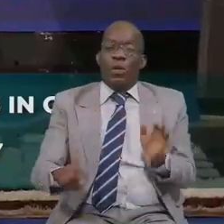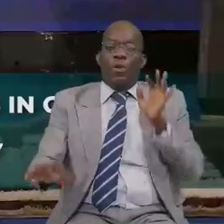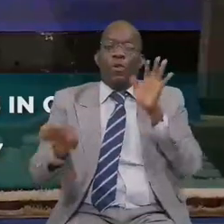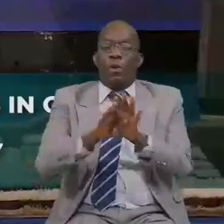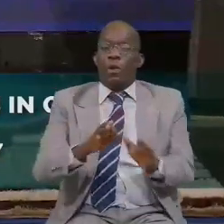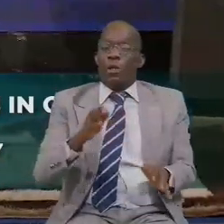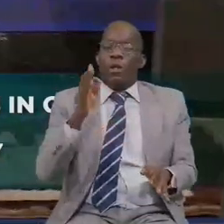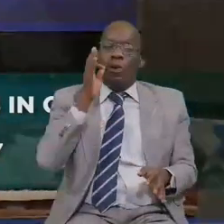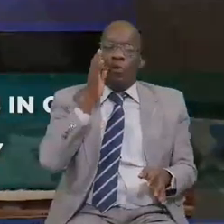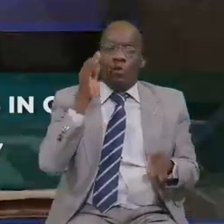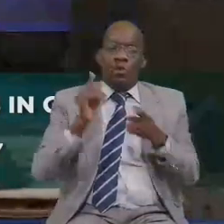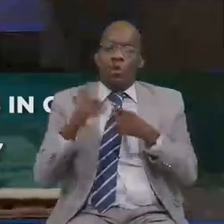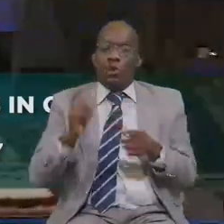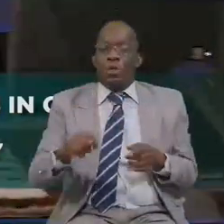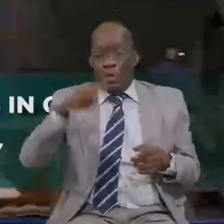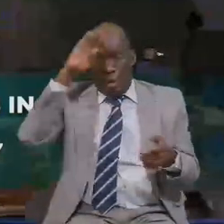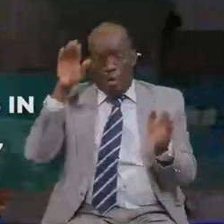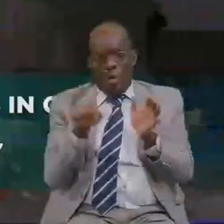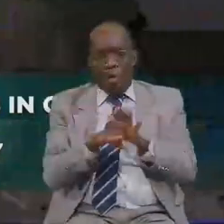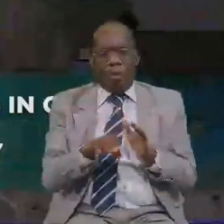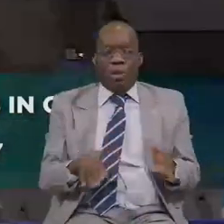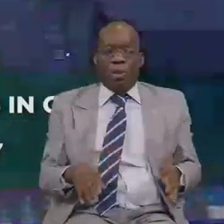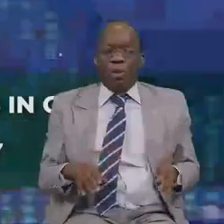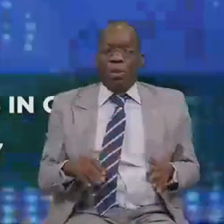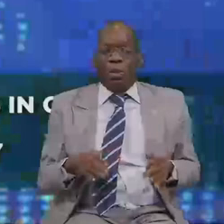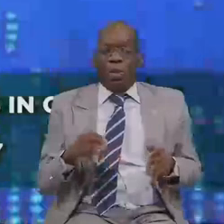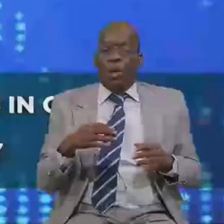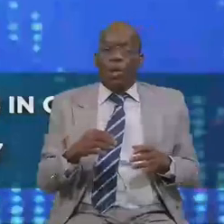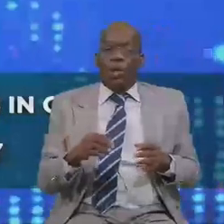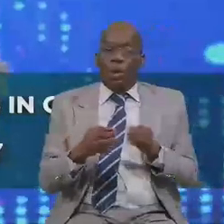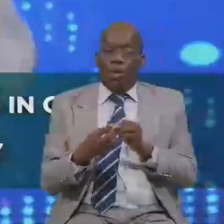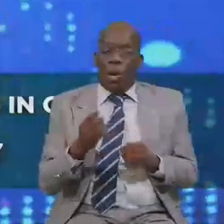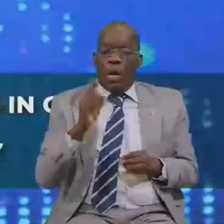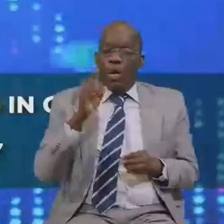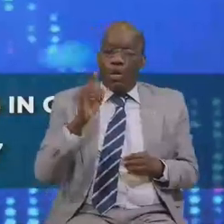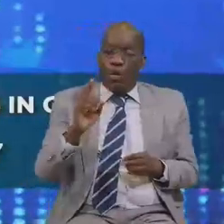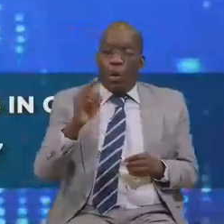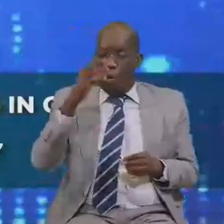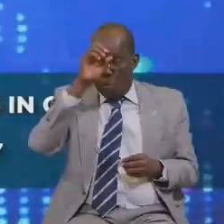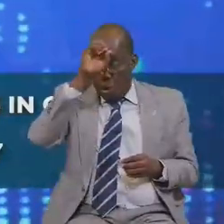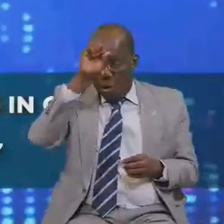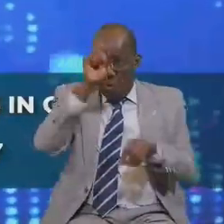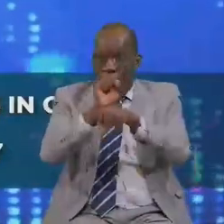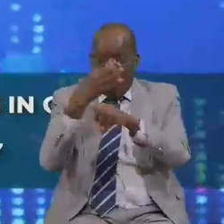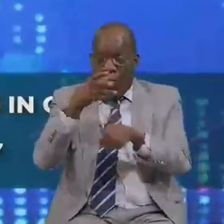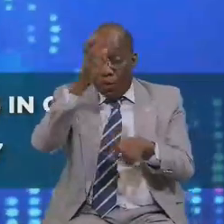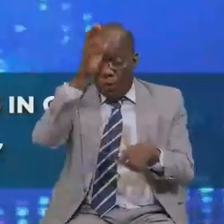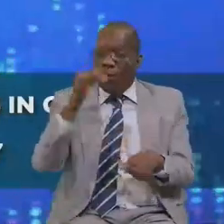diable, c'est amener Caïn à tuer